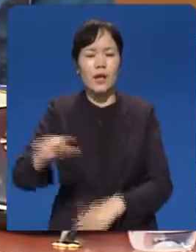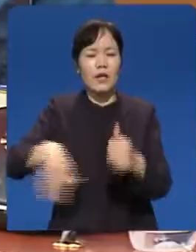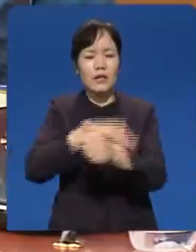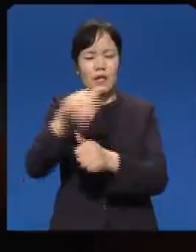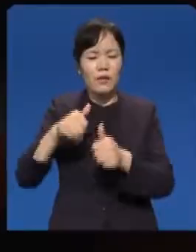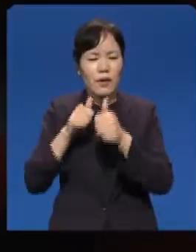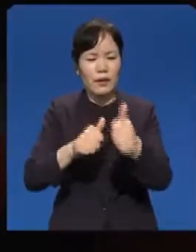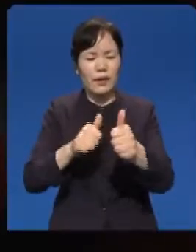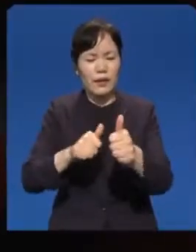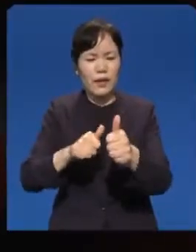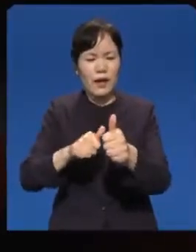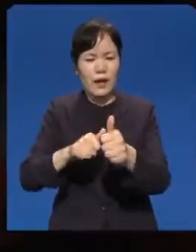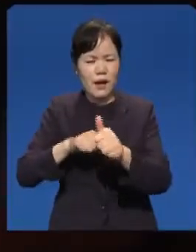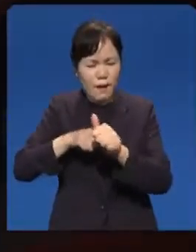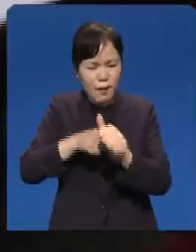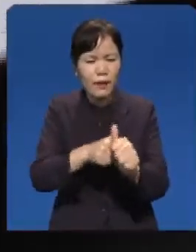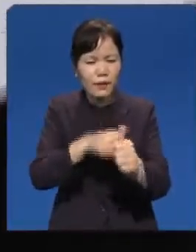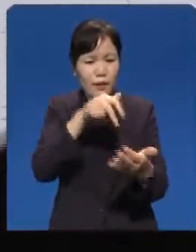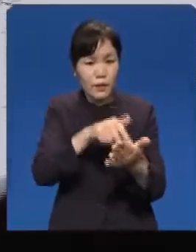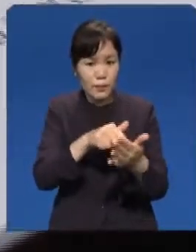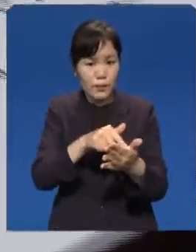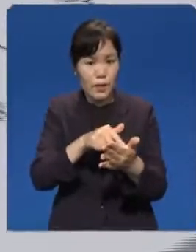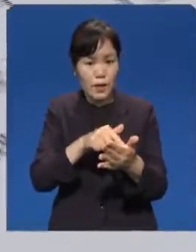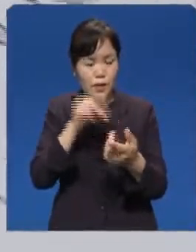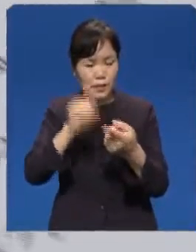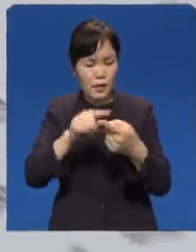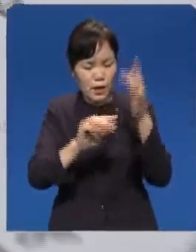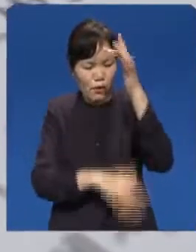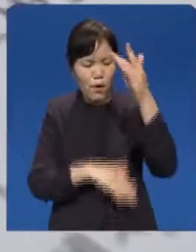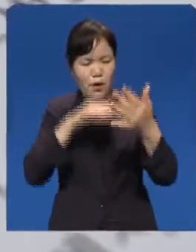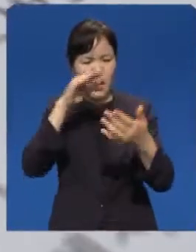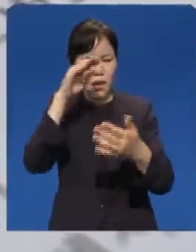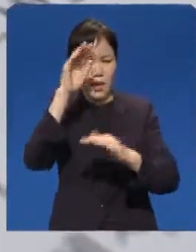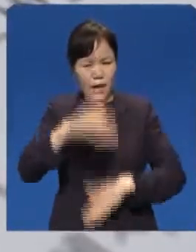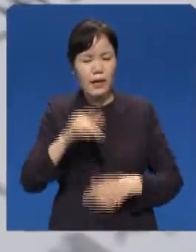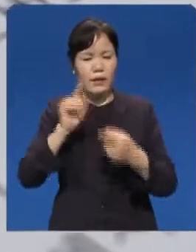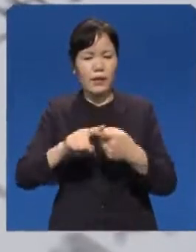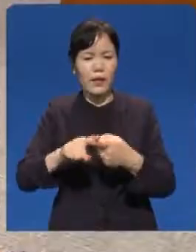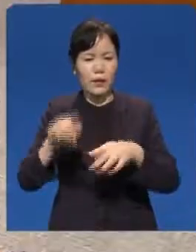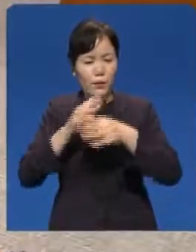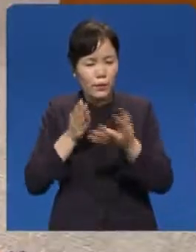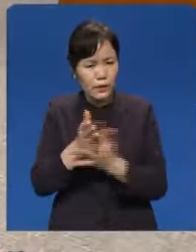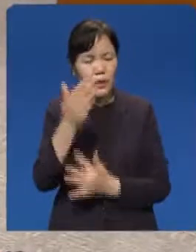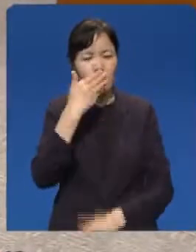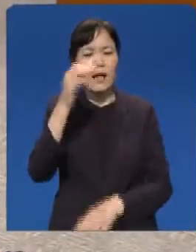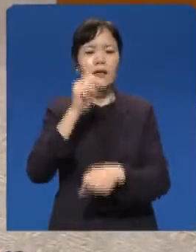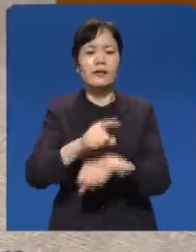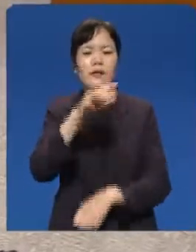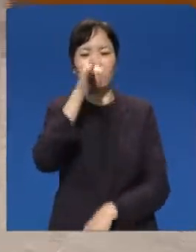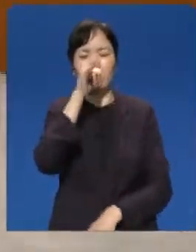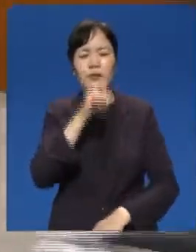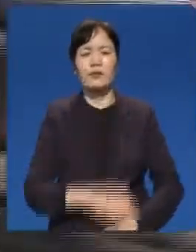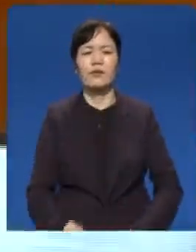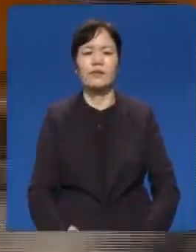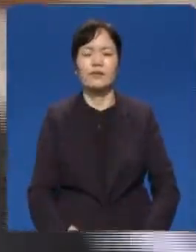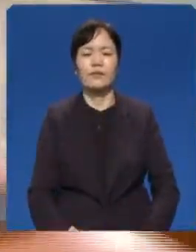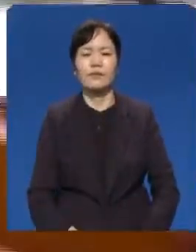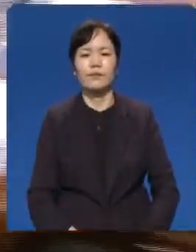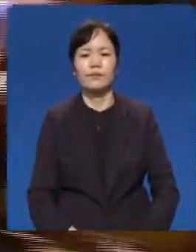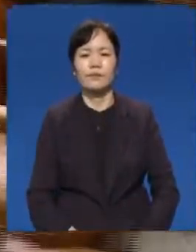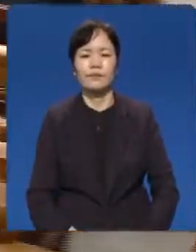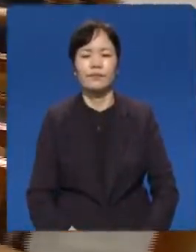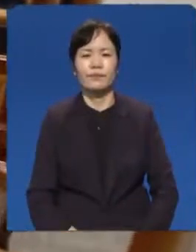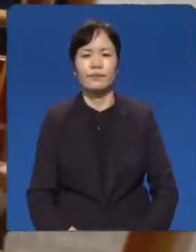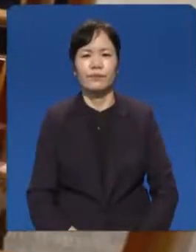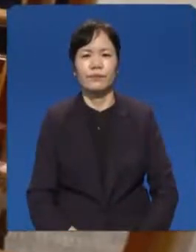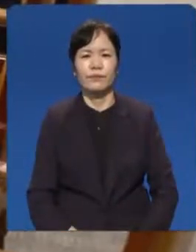따라 강경파가 주장하는 대로 원안을 처리할 가능성도 제기되고 있습니다. OBS 뉴스 정철호입니다.